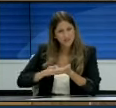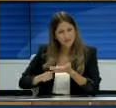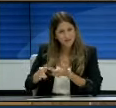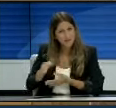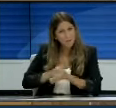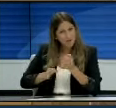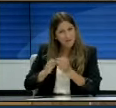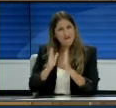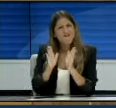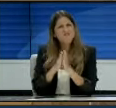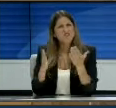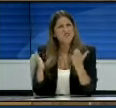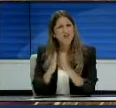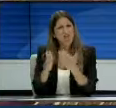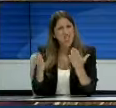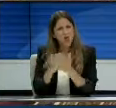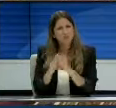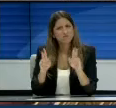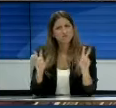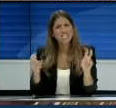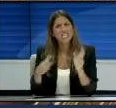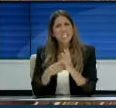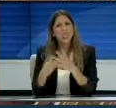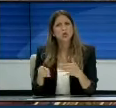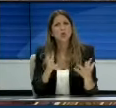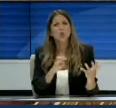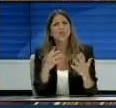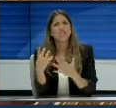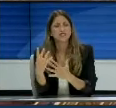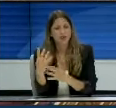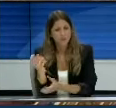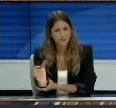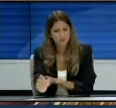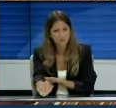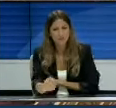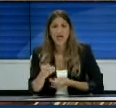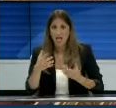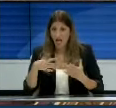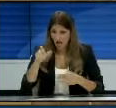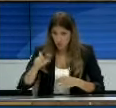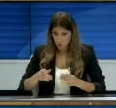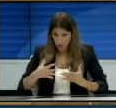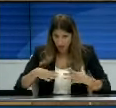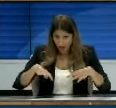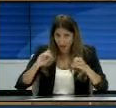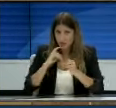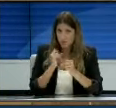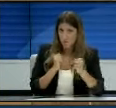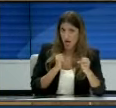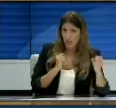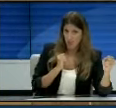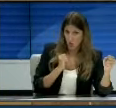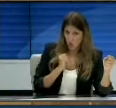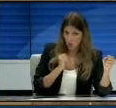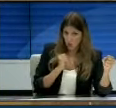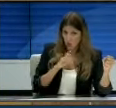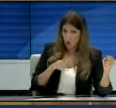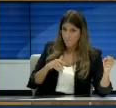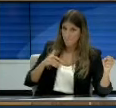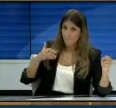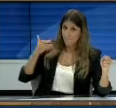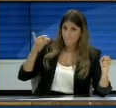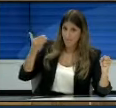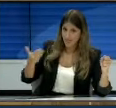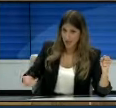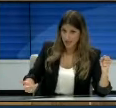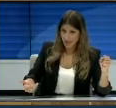ένας συγγραφέας ο οποίος, ενώ ξεκίνησε αριστερός, πήγε να πολεμήσει, όπως πολύ καλά